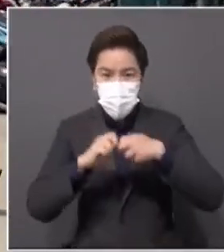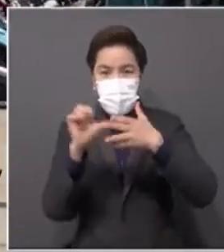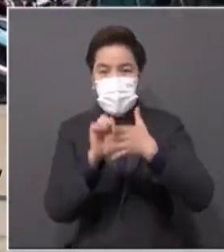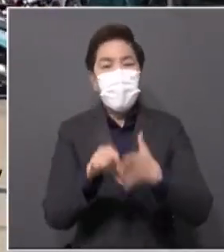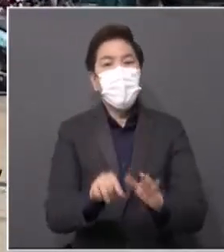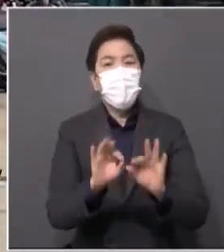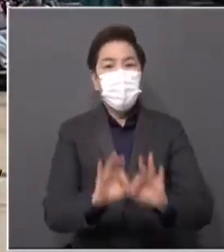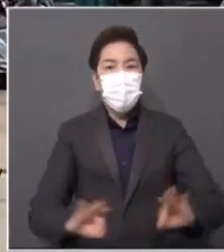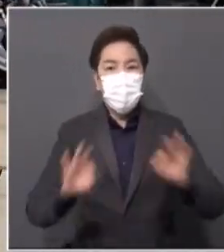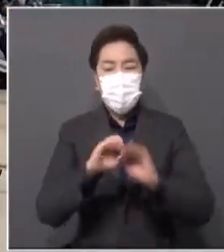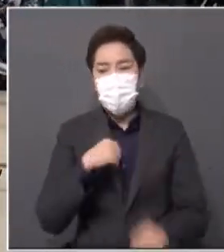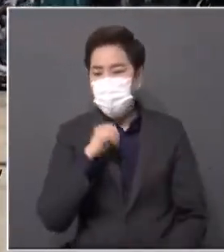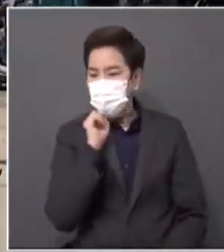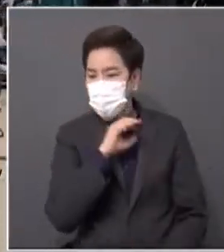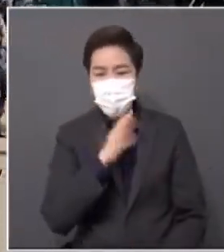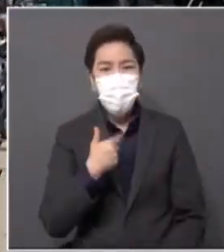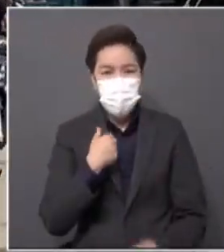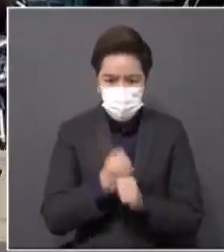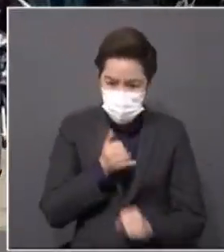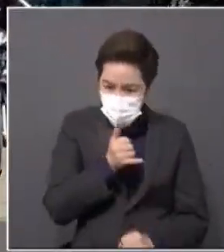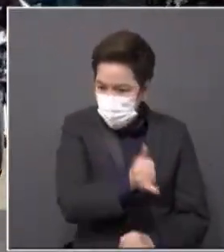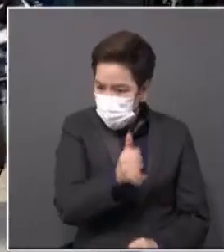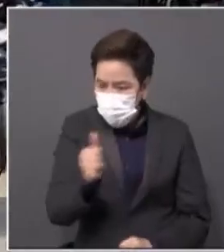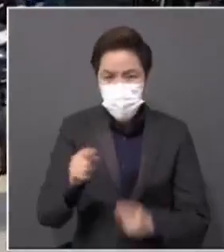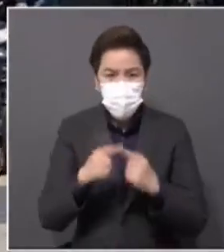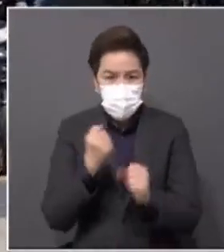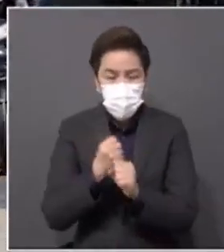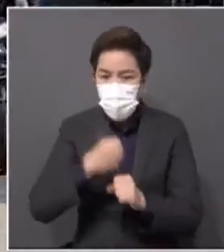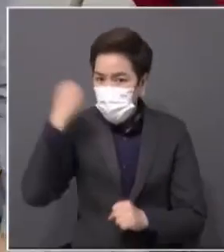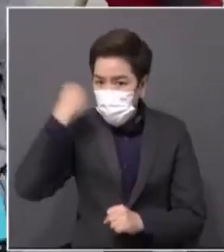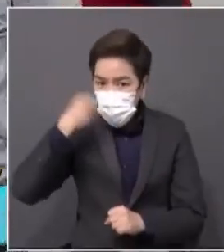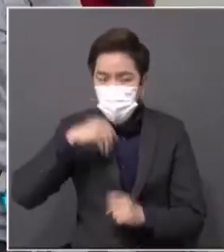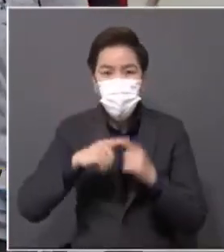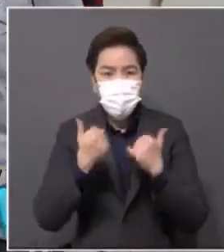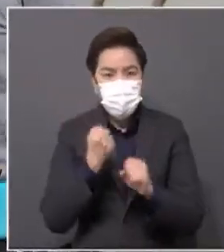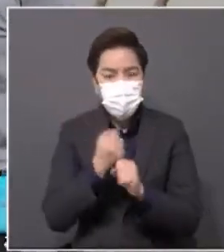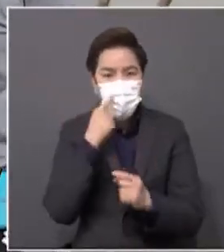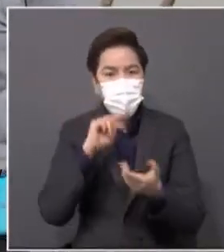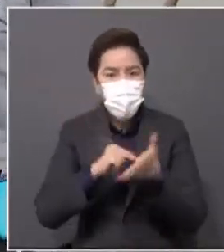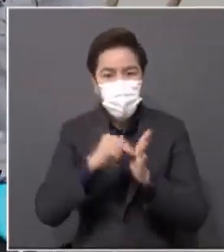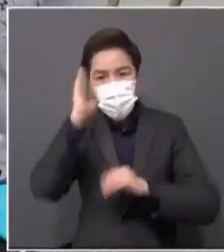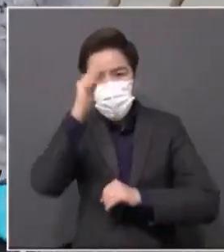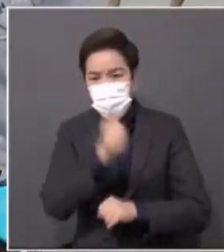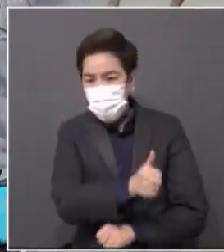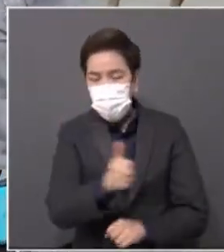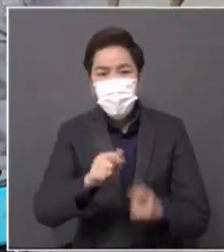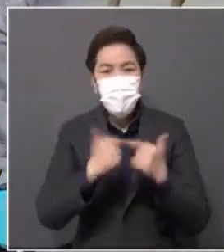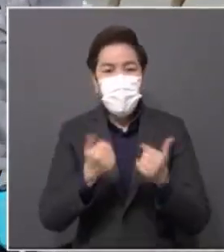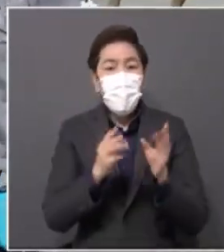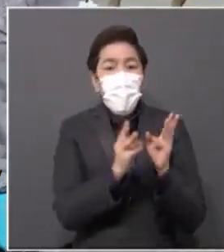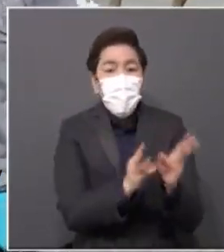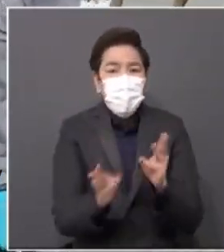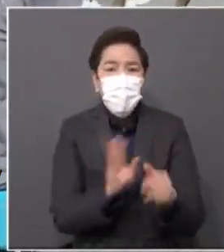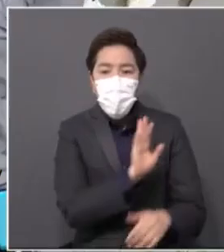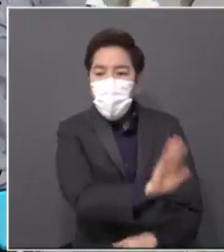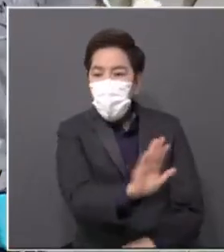รวมกับความขยันการลงพื้นที่พบปะประชาชนจะเป็นจุดเริ่มต้นในการหาเสียงที่ดีส่วนเทคนิคของแต่ละคนถือว่า